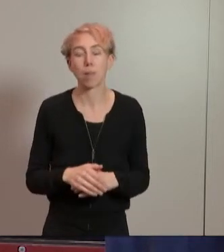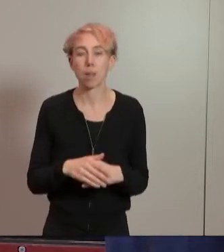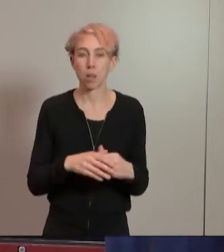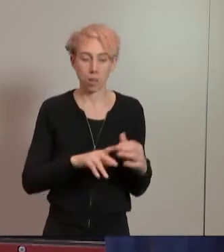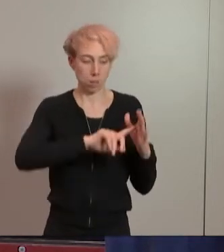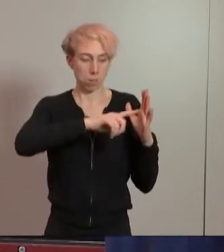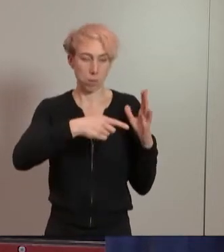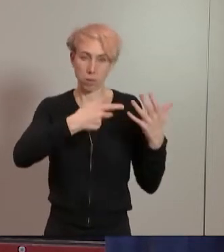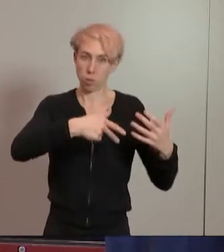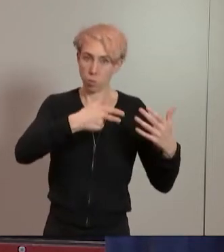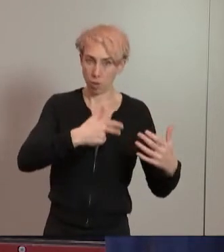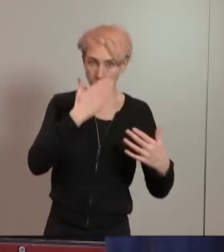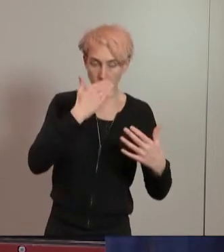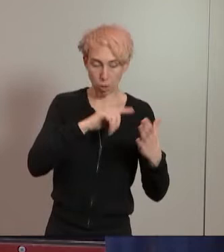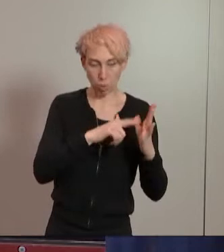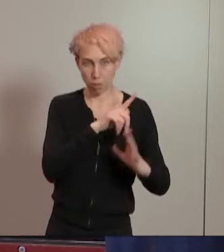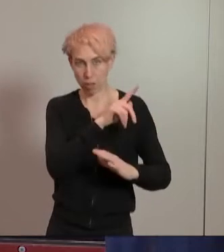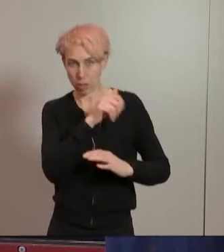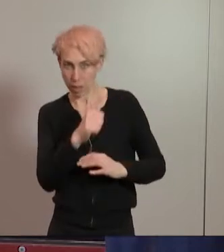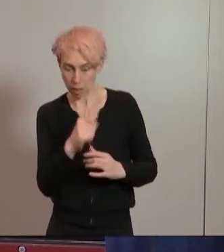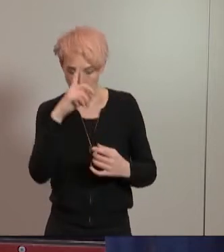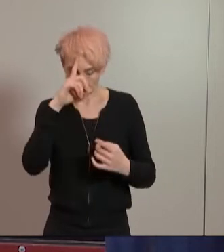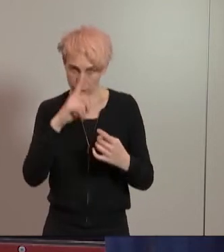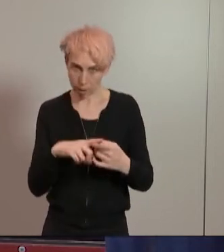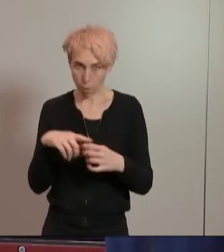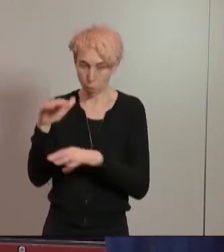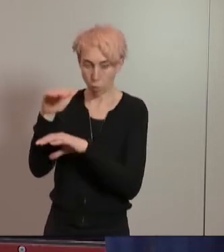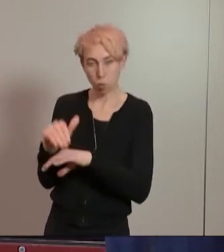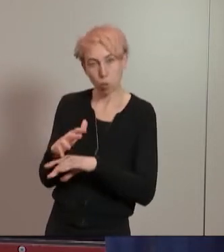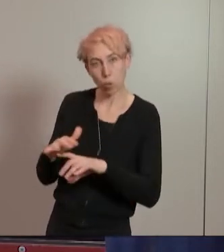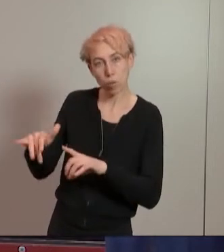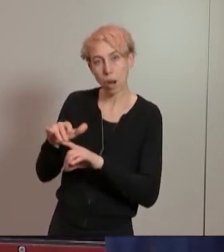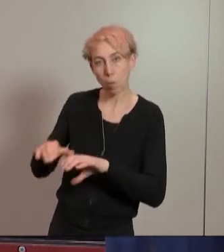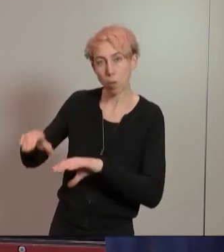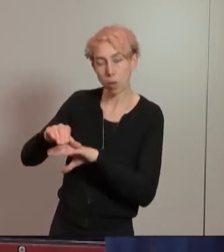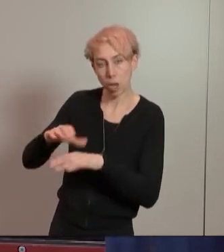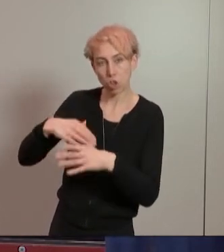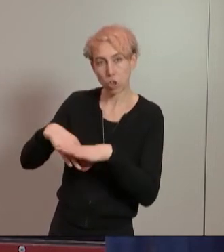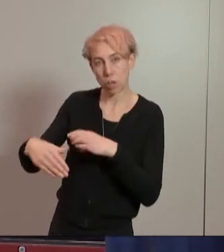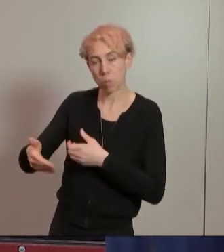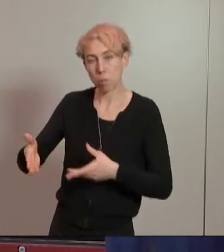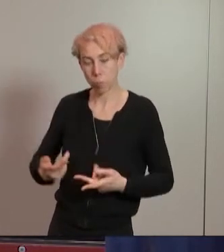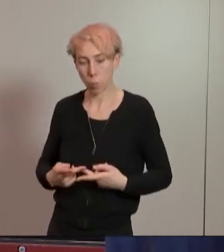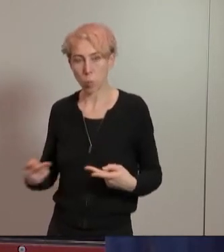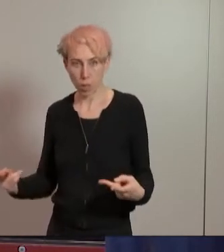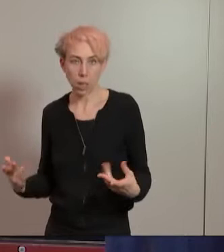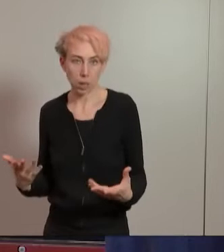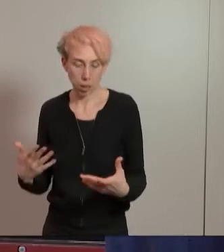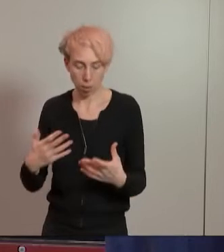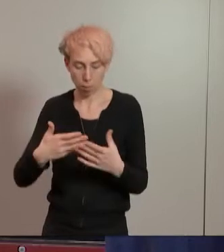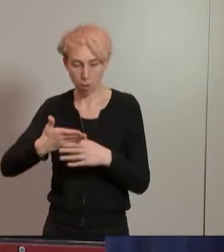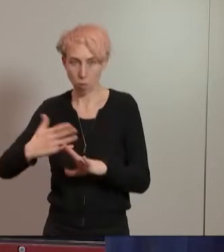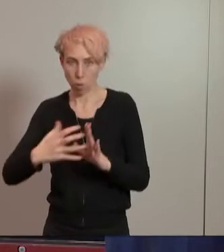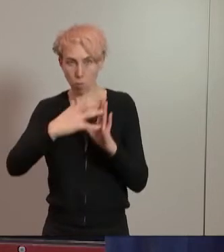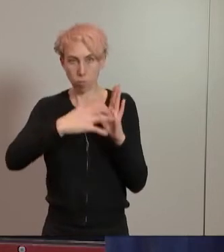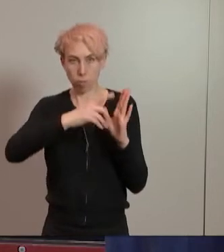L'ordonnance du 18 février 2021 relative à la protection sociale complémentaire dans la fonction publique prévoit une réforme qui